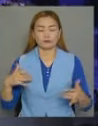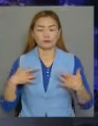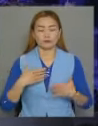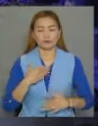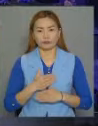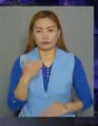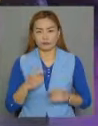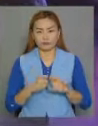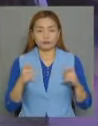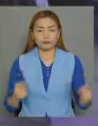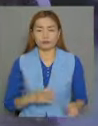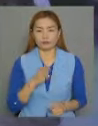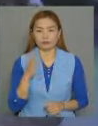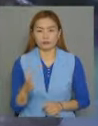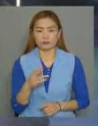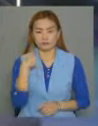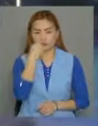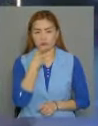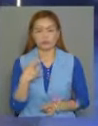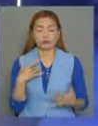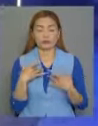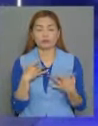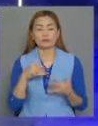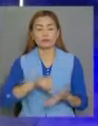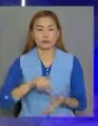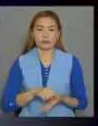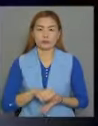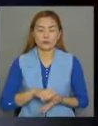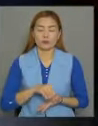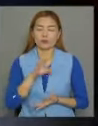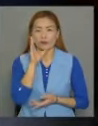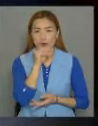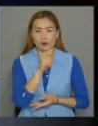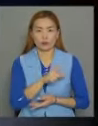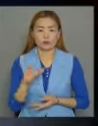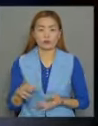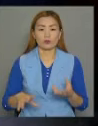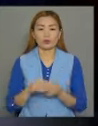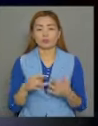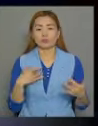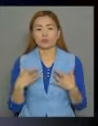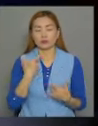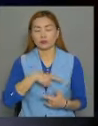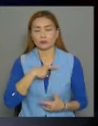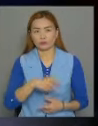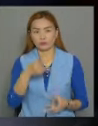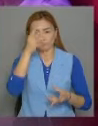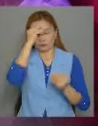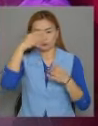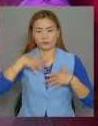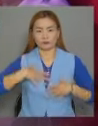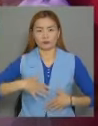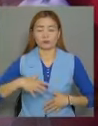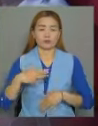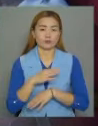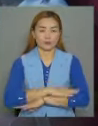әрекет арқылы көрермендердің көз алдына актерлар күшімен бейнелейтін бір түрі. Адам баласы театрға өзін-өзі тану үшін барады.